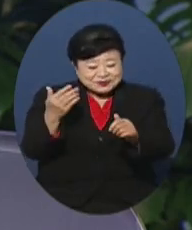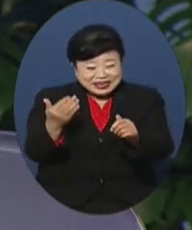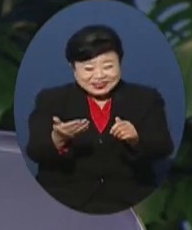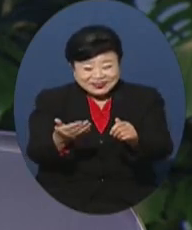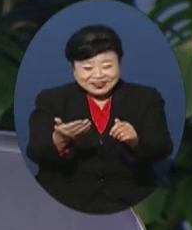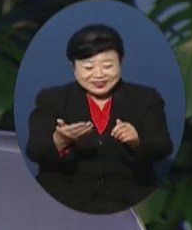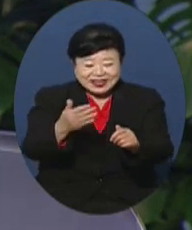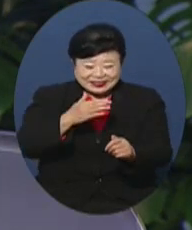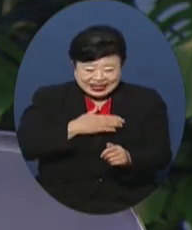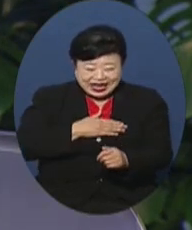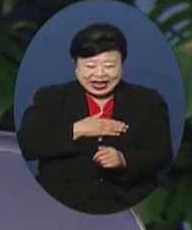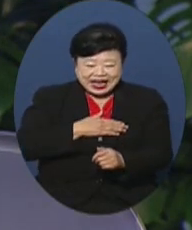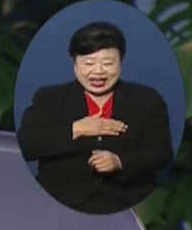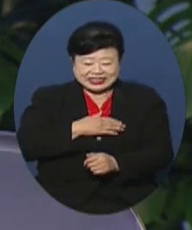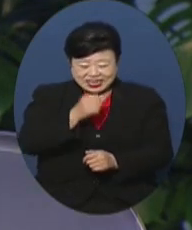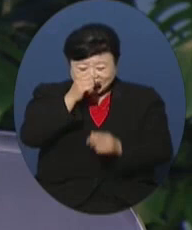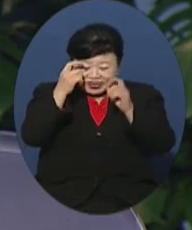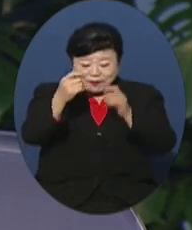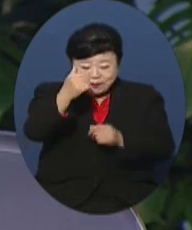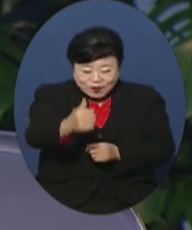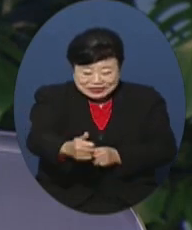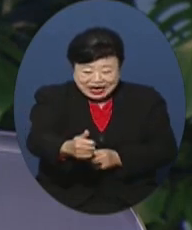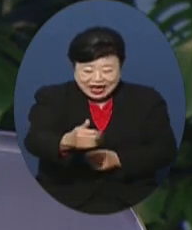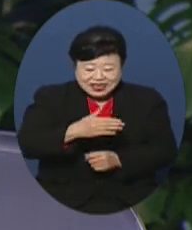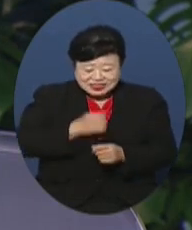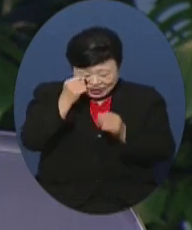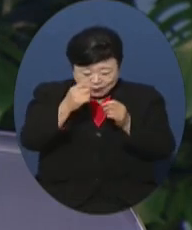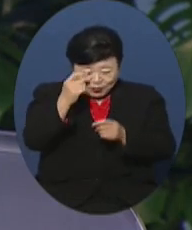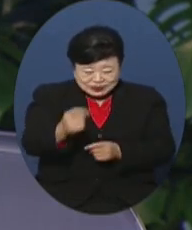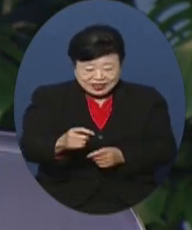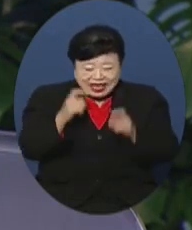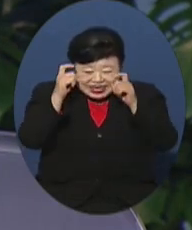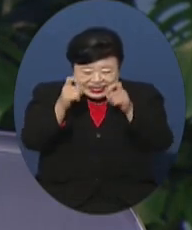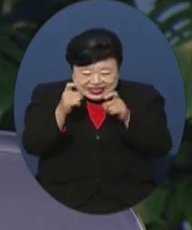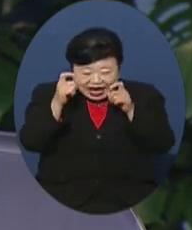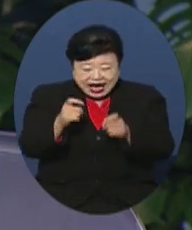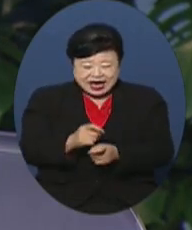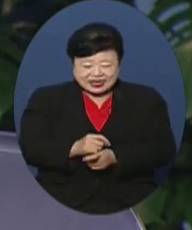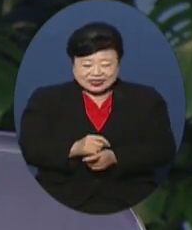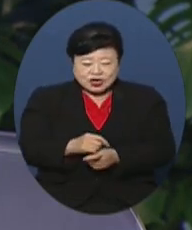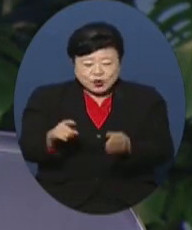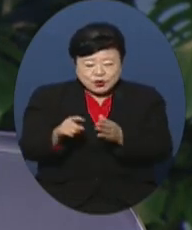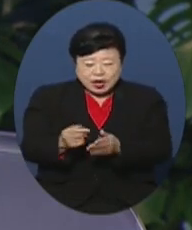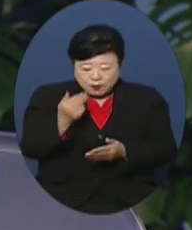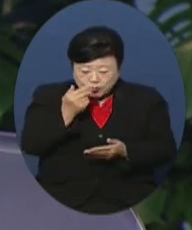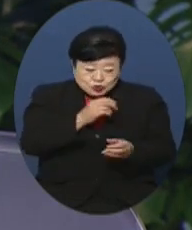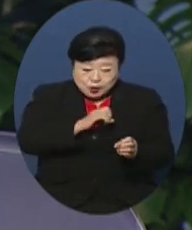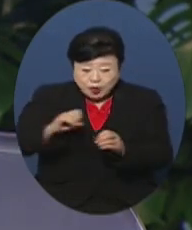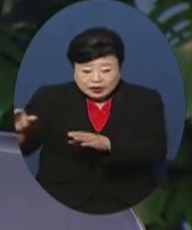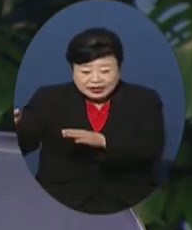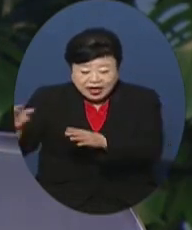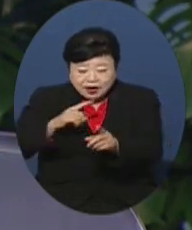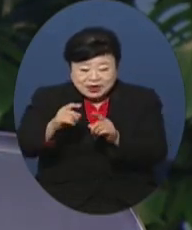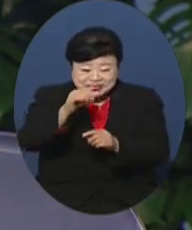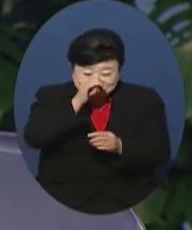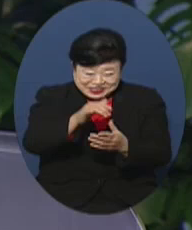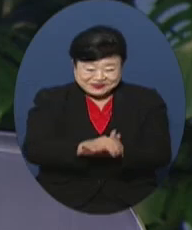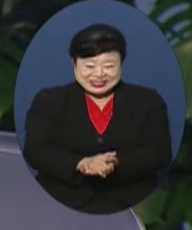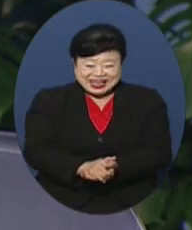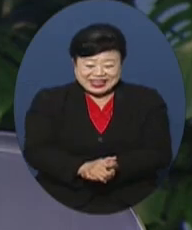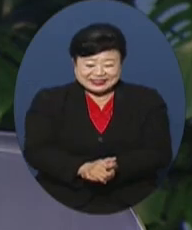예수님께서는 나는 선한 목자라, 선한 목자는 양들을 위하여 목숨을 버린다고